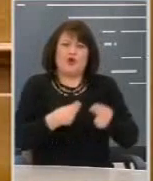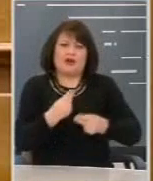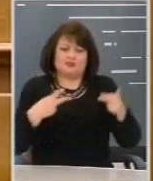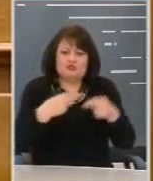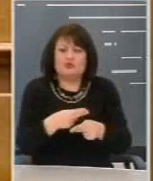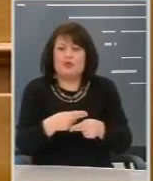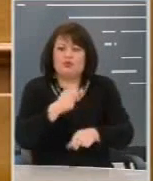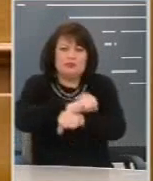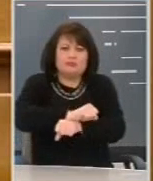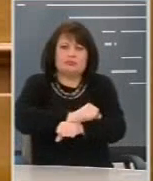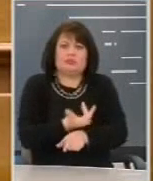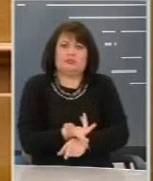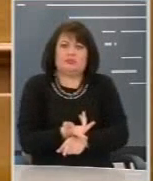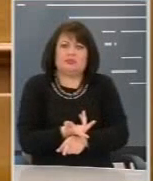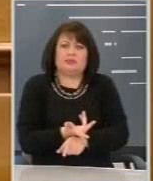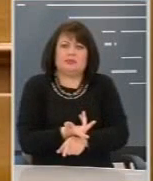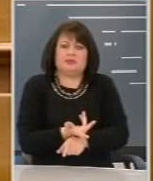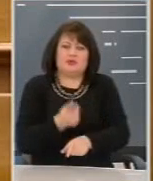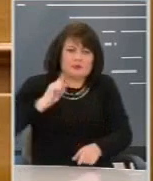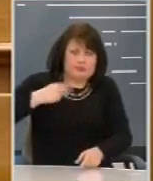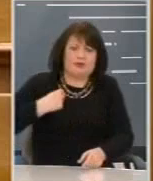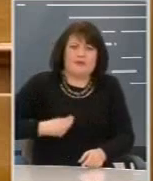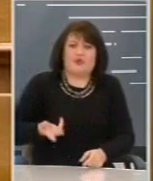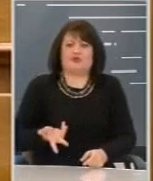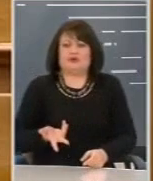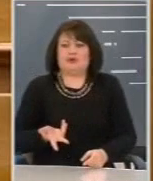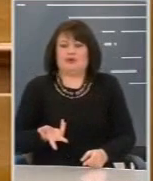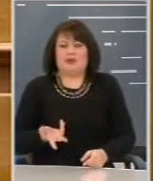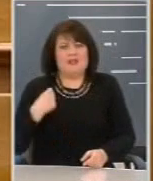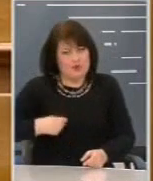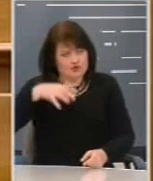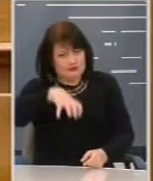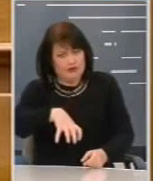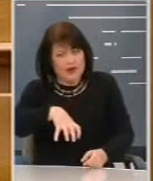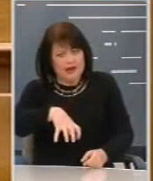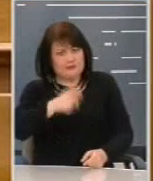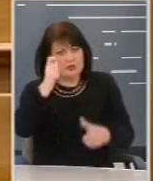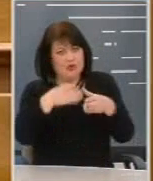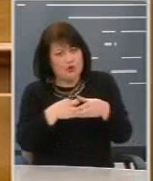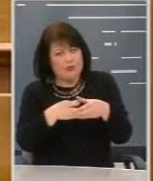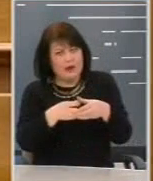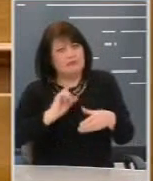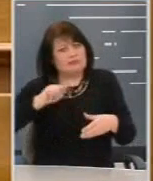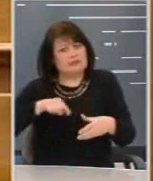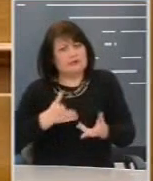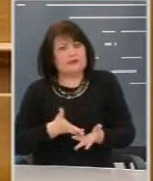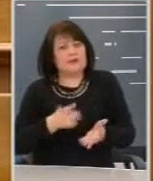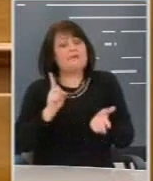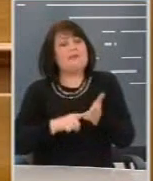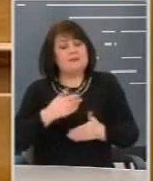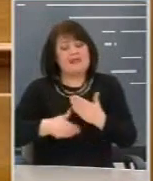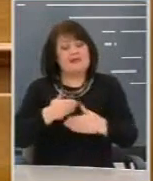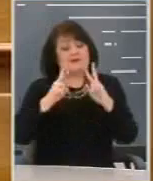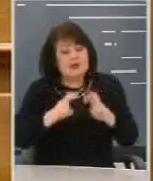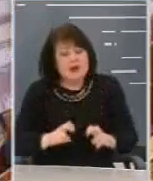πάω για προσωποκράτηση για απιστία στο δημόσιο. Πόσο μάλλον ένας δημόσιος φορέας. Αυτό δεν συνέβη στα κόμματα. Πρέπει και η Βουλή να αλλάξει τη διαδικασία